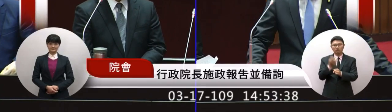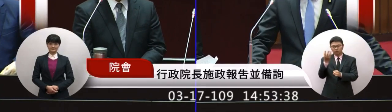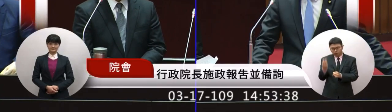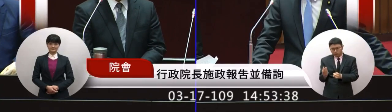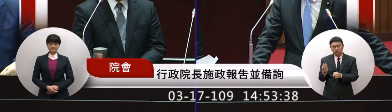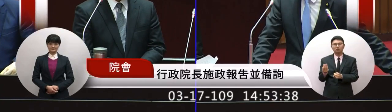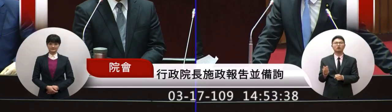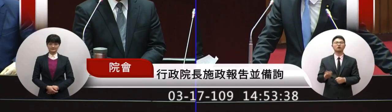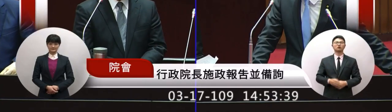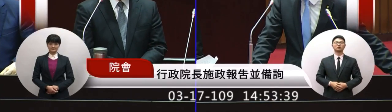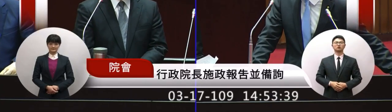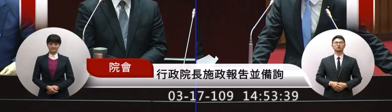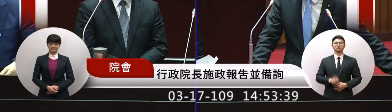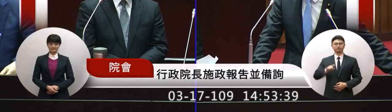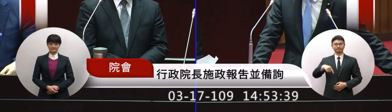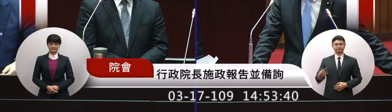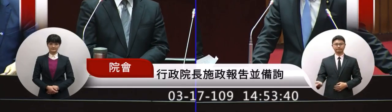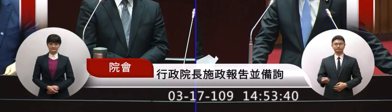个，